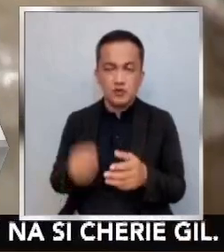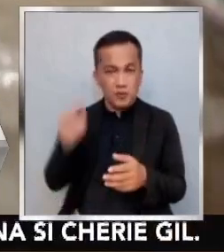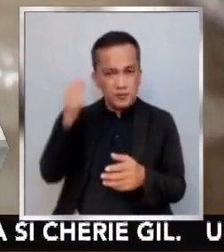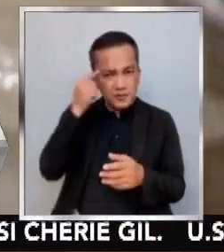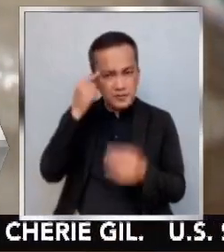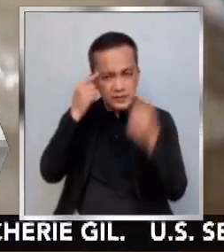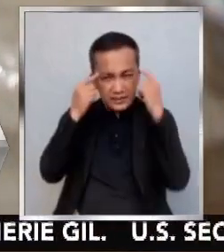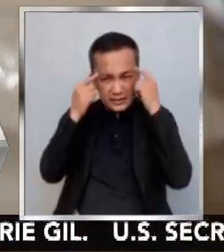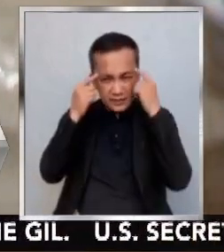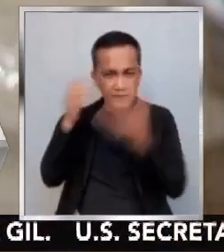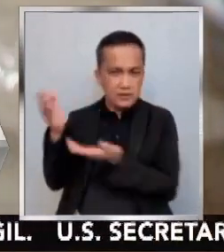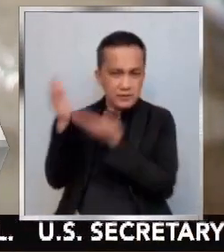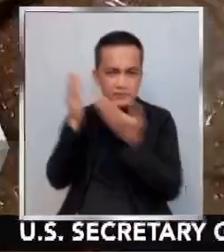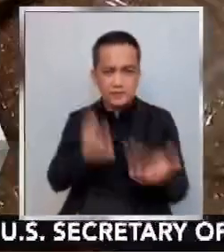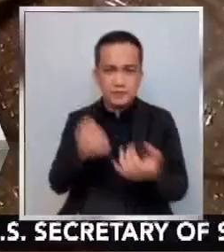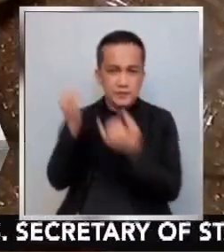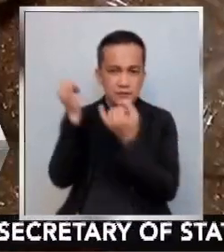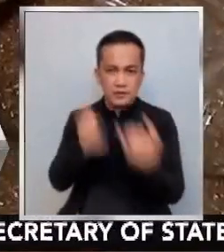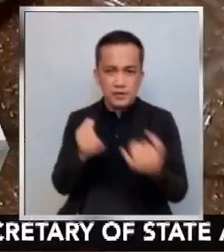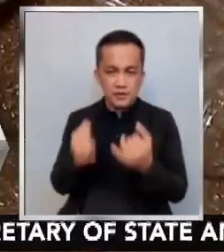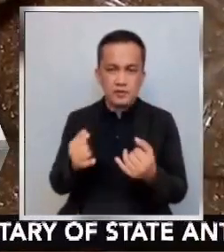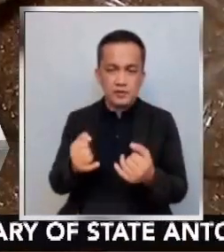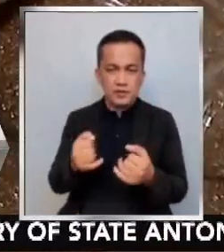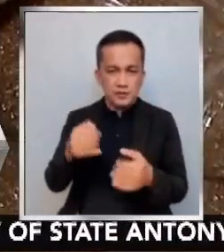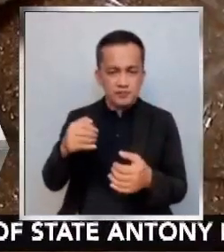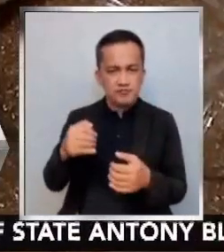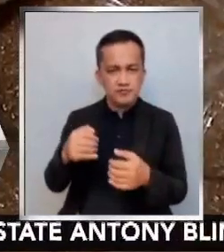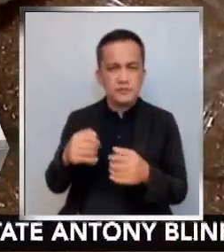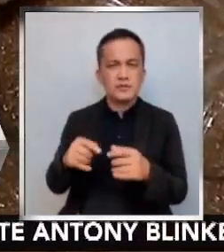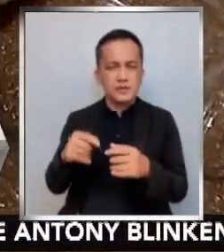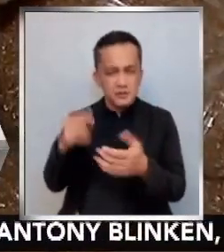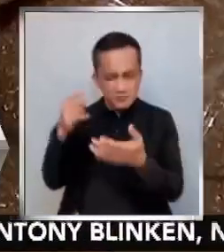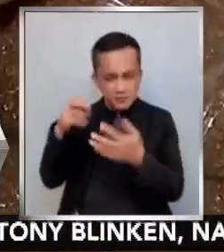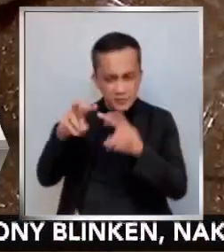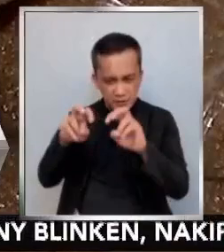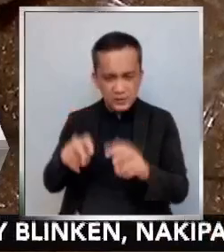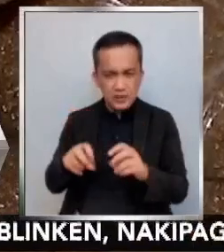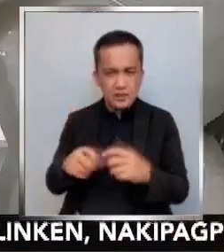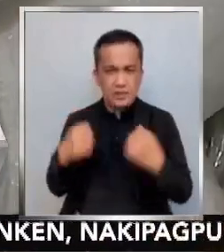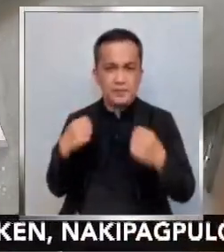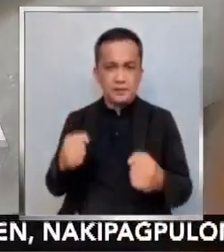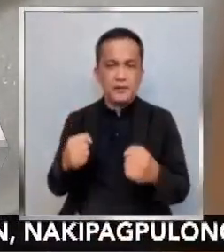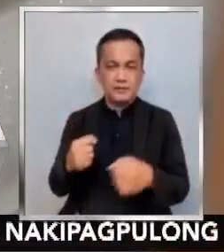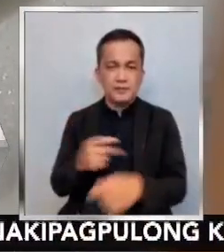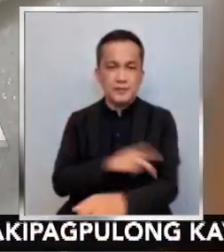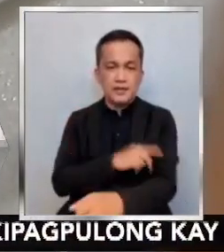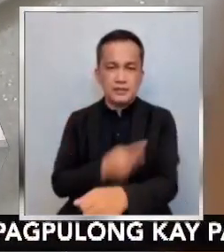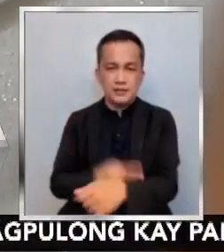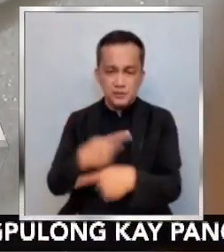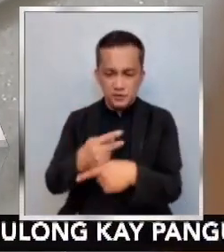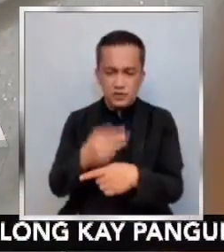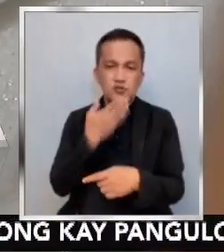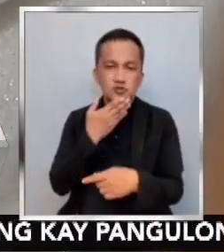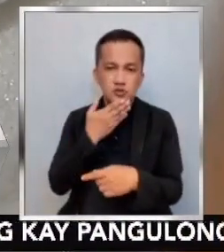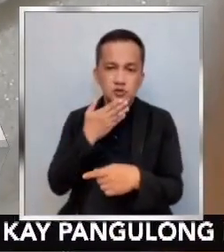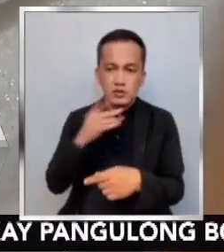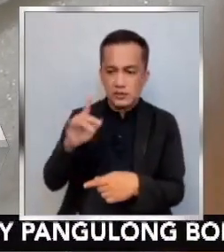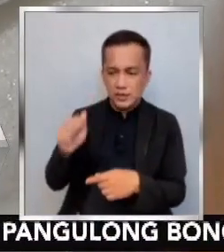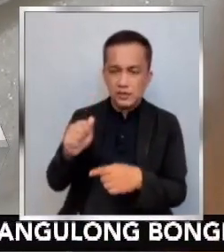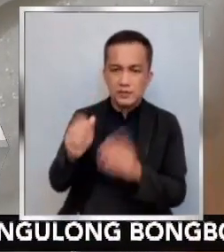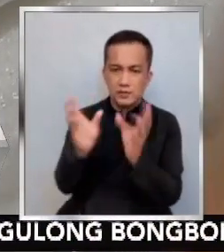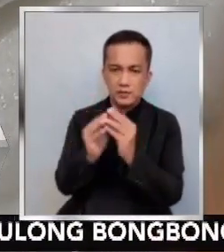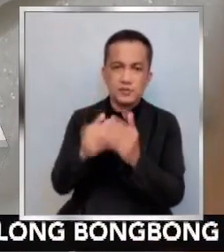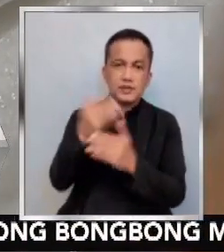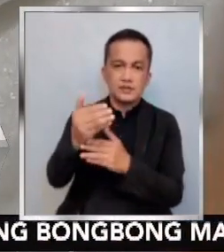din ang pagpapalakas ng produksyon ng asukal. Magpupulong din ang DA sa susunod na linggo kasama ang iba pang stakeholders para talakayin ng tungkol